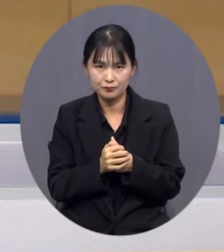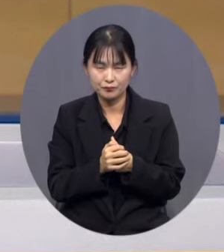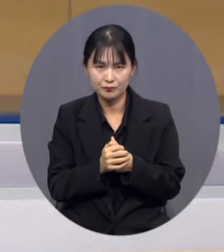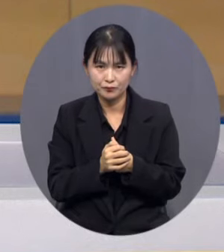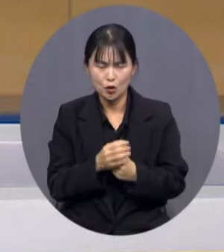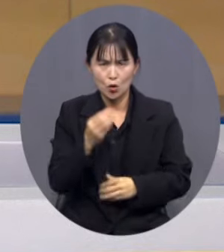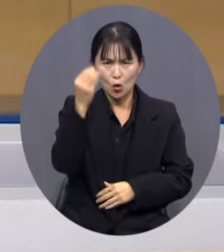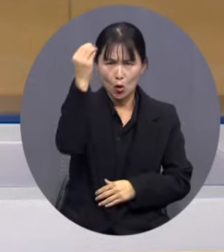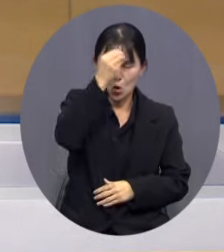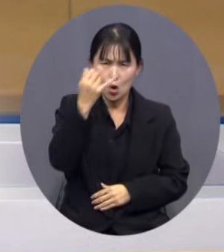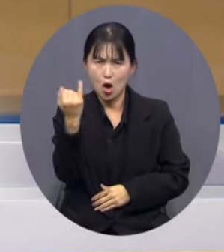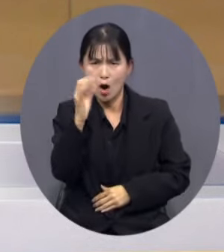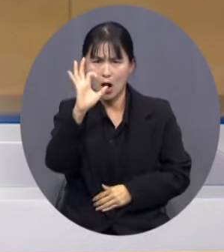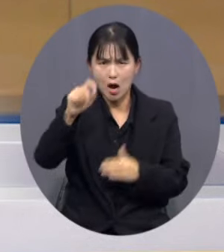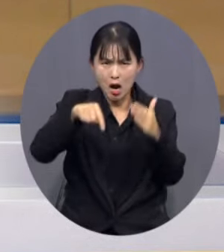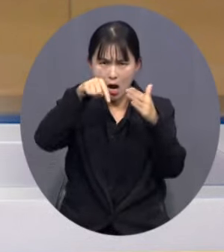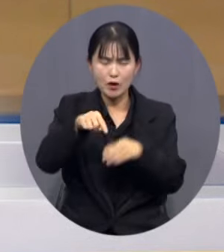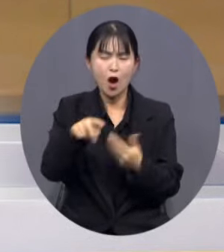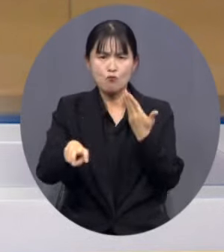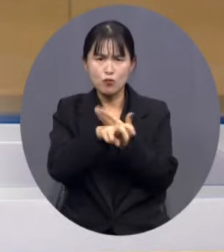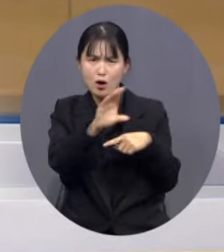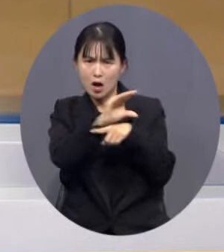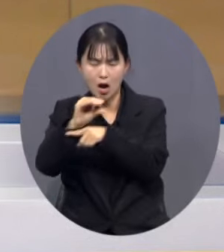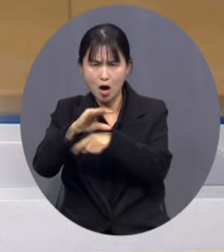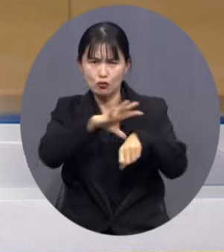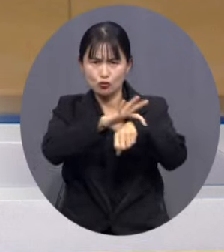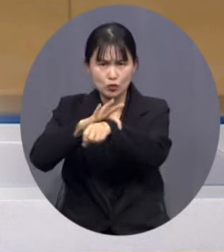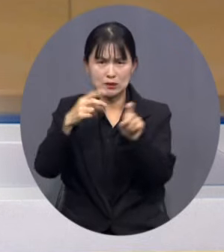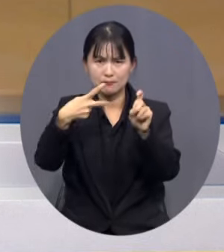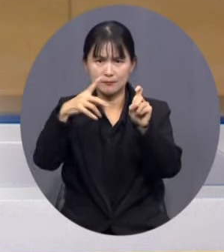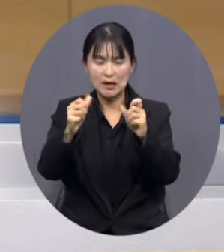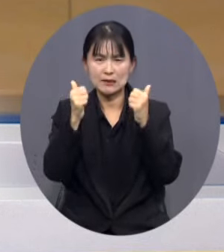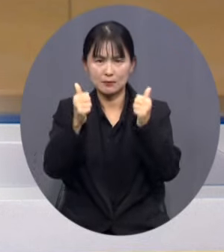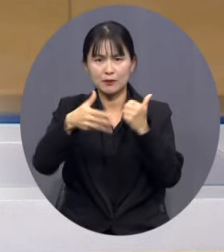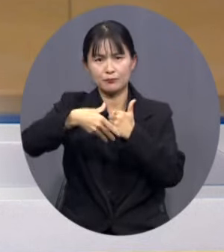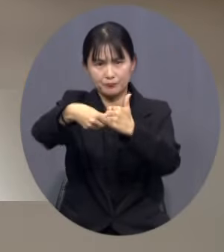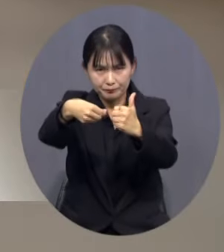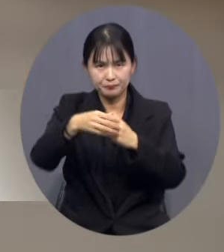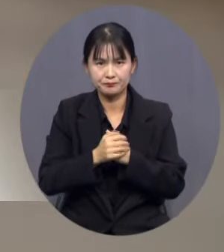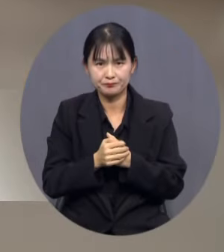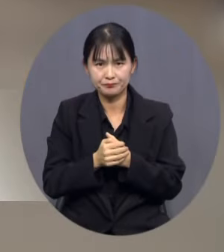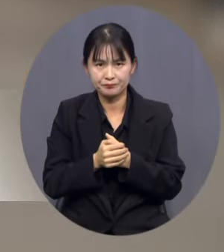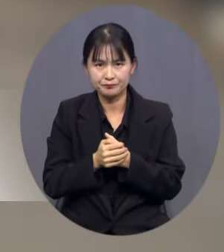고교 여자 화장실에서 불법 촬영한 혐의로 구속된 10대가 재판에 넘겨졌습니다.